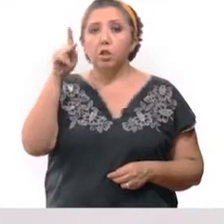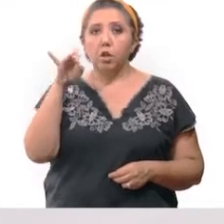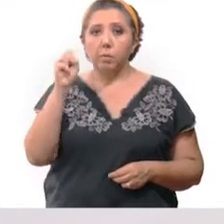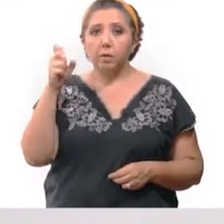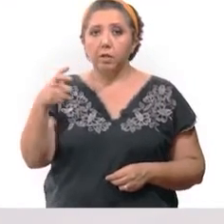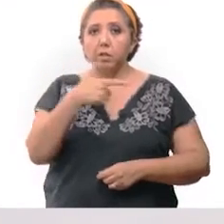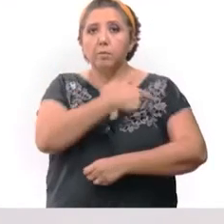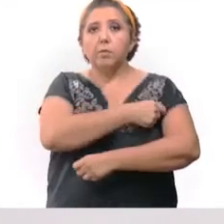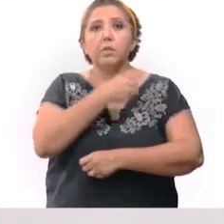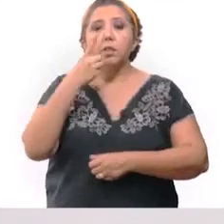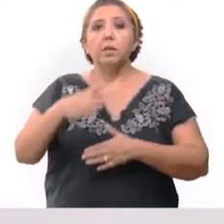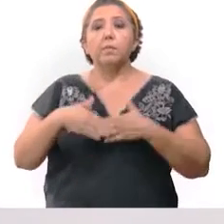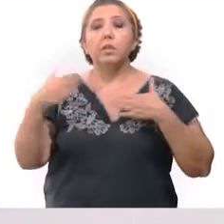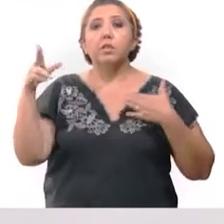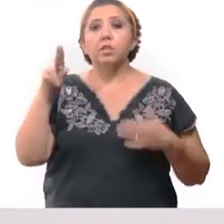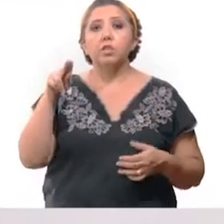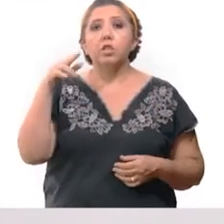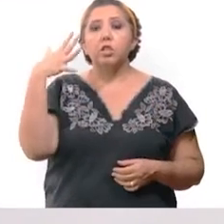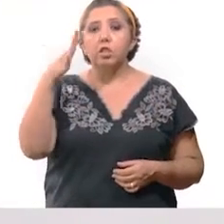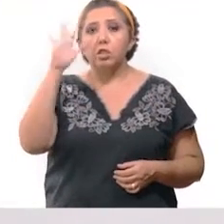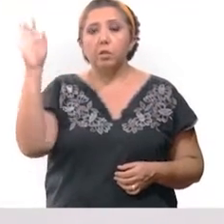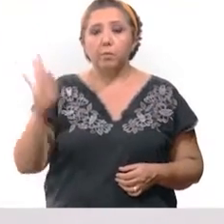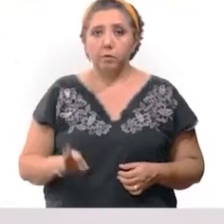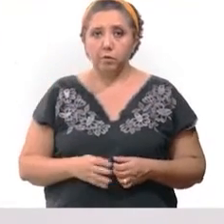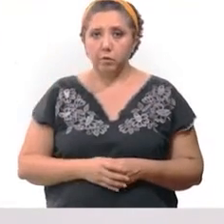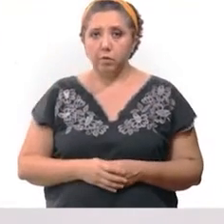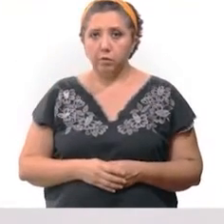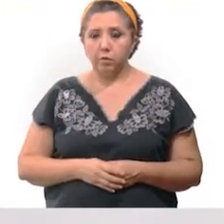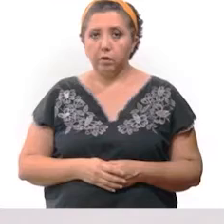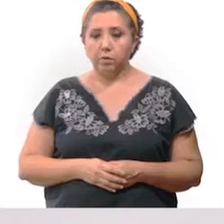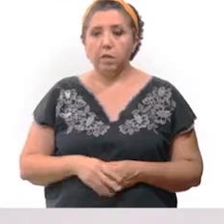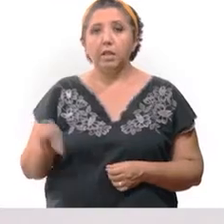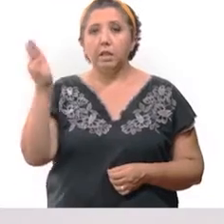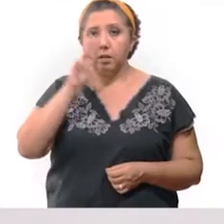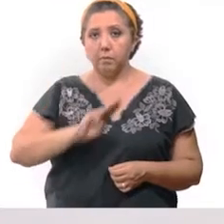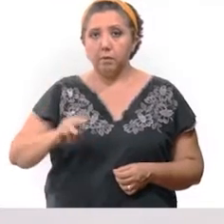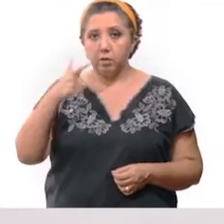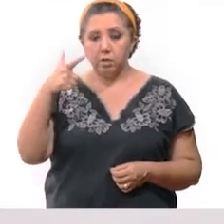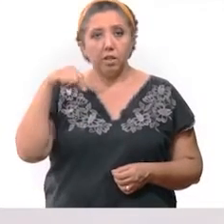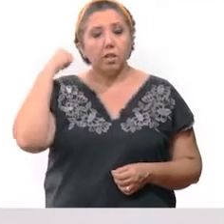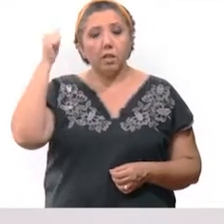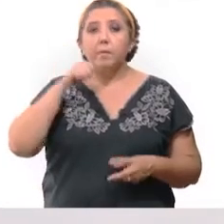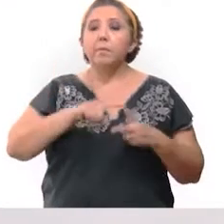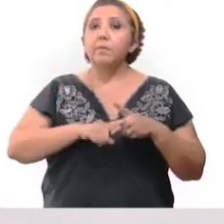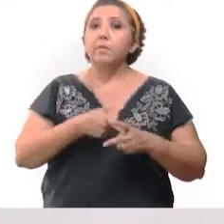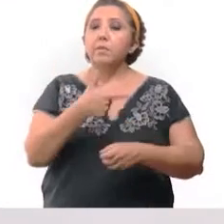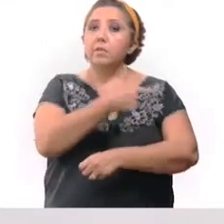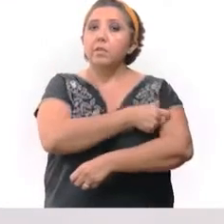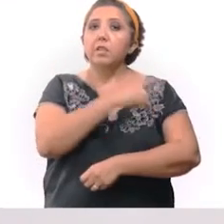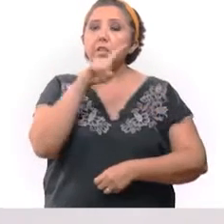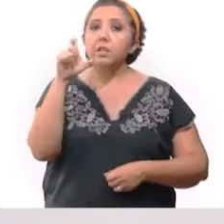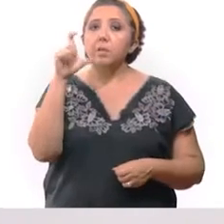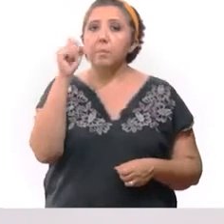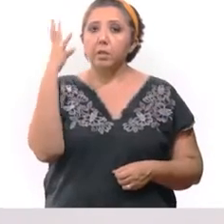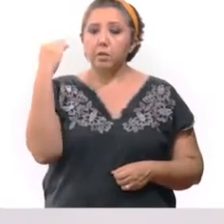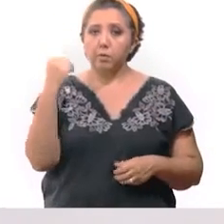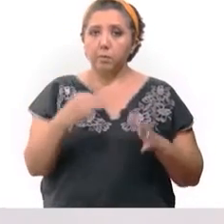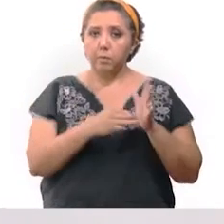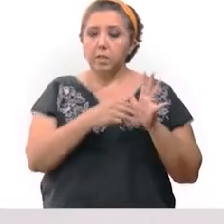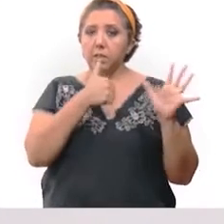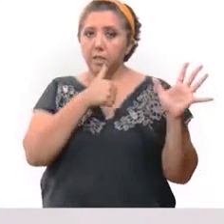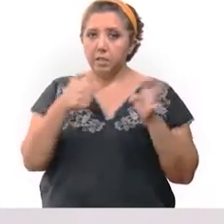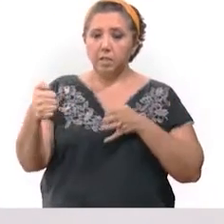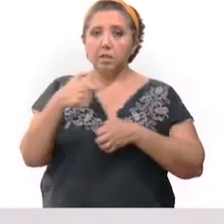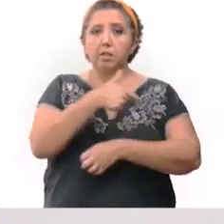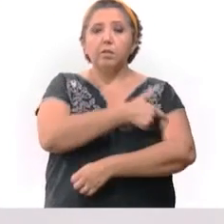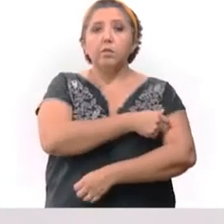hachkabete, le mako bo, le ojstuzutu, giljezantio, belekashiko, beyo maucho, bale kuchilobo, kukazale le bakunato, nuzabalti majo,